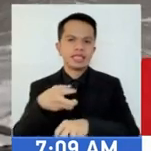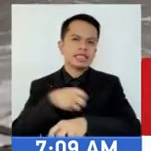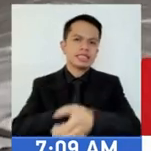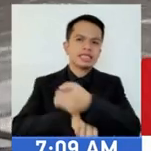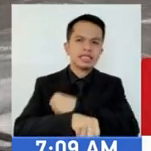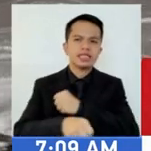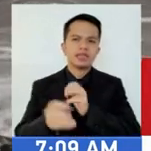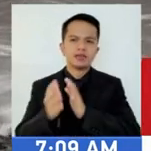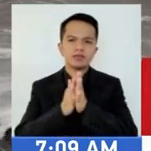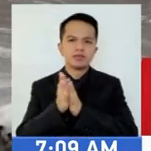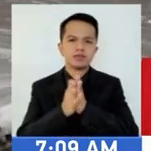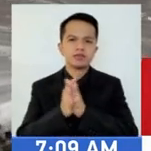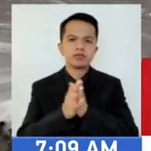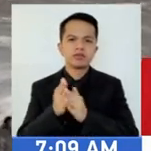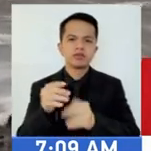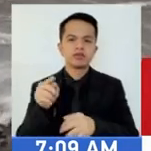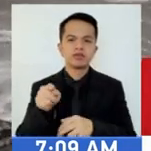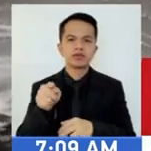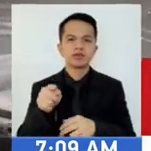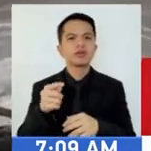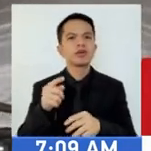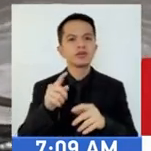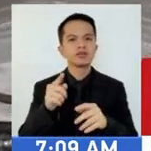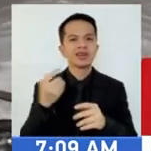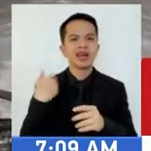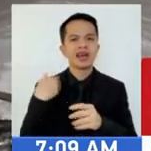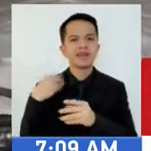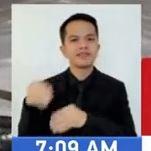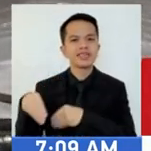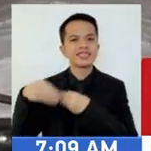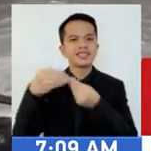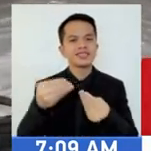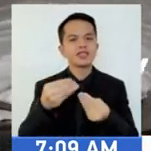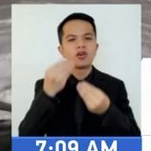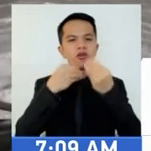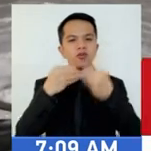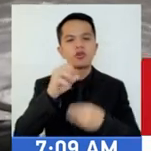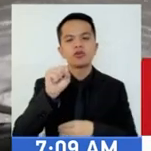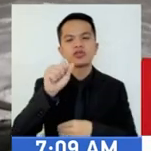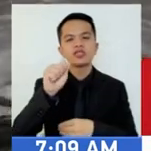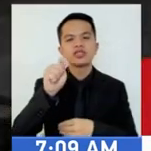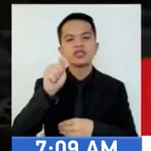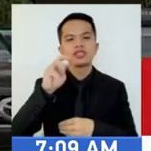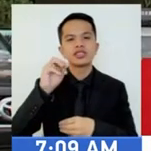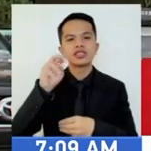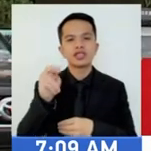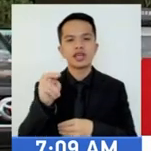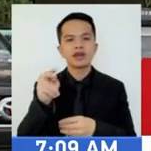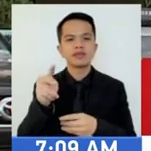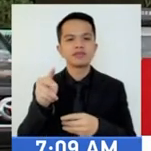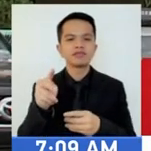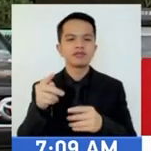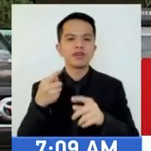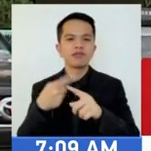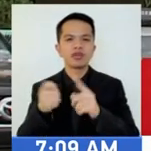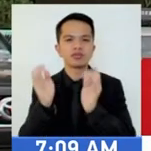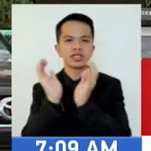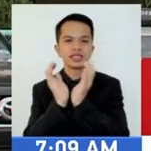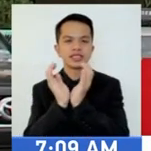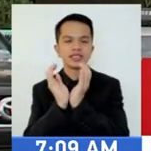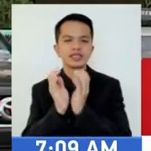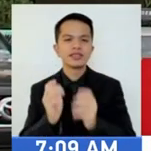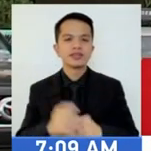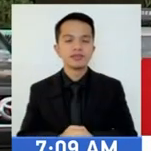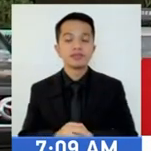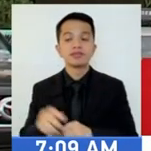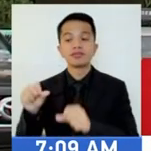Gutom 2027 Food Stamp Program ng Department of Social Welfare and Development o DSWD. Ayon sa ahensya, kapag